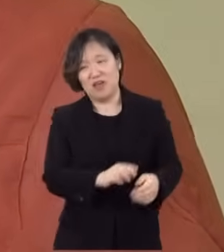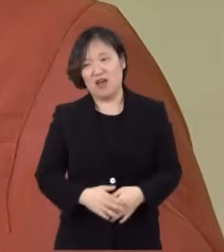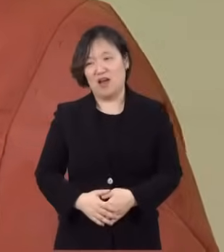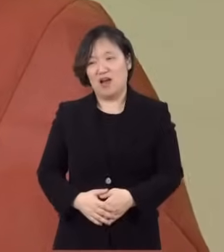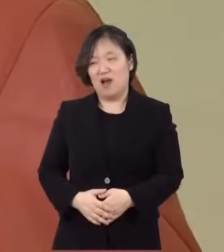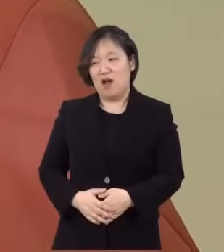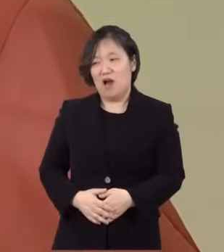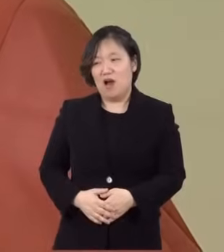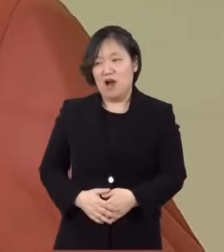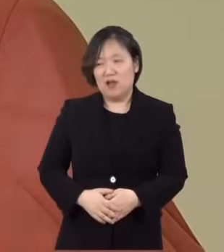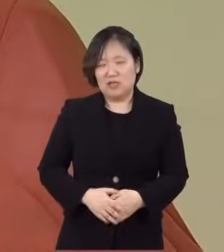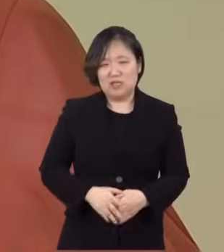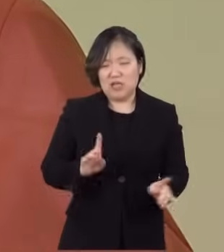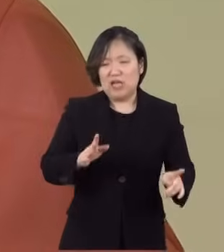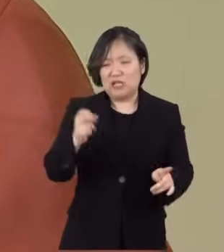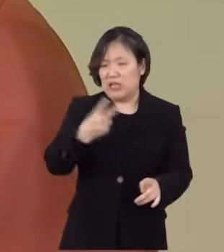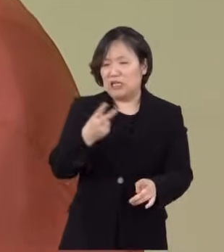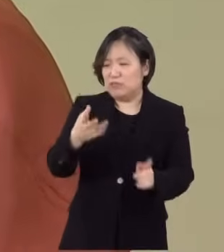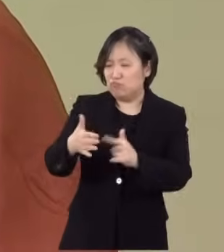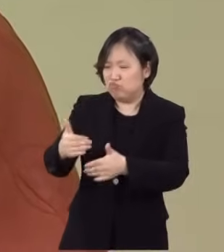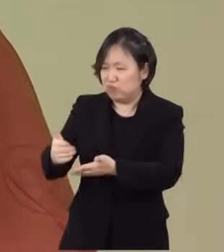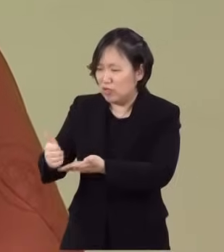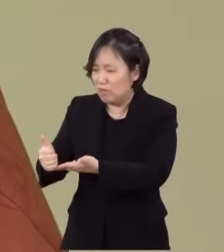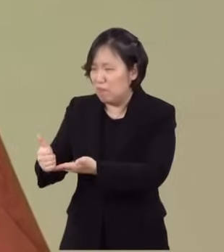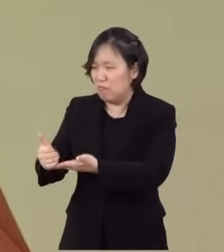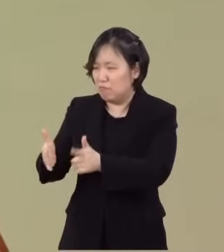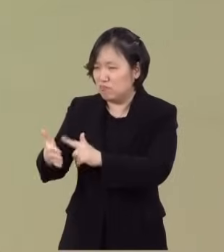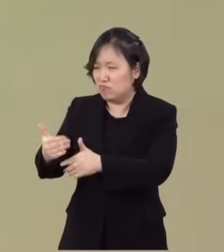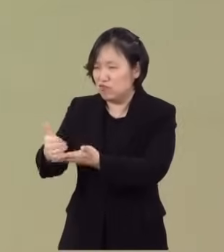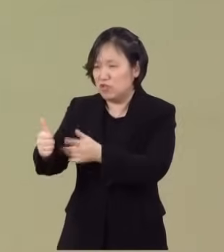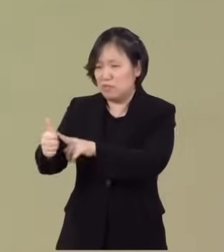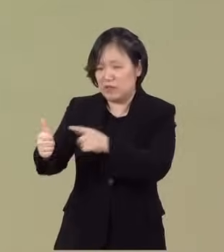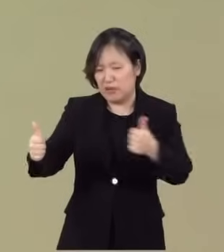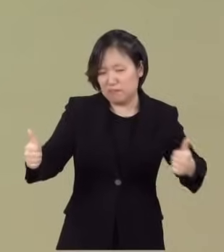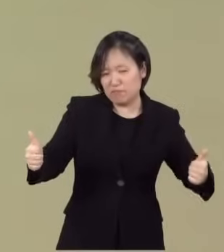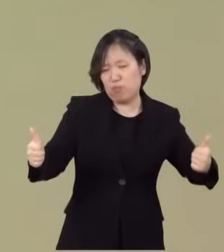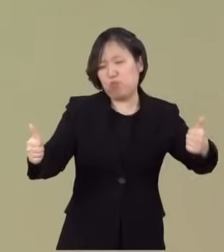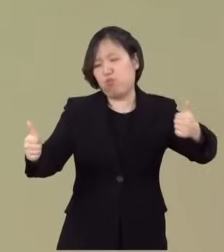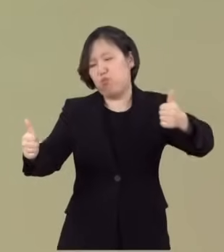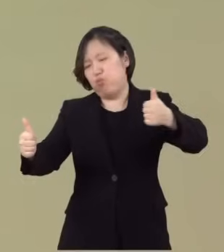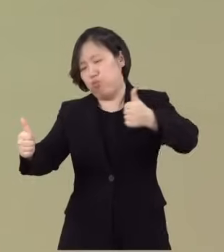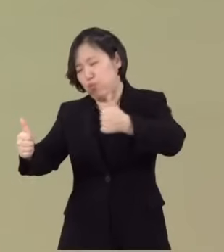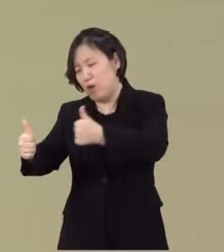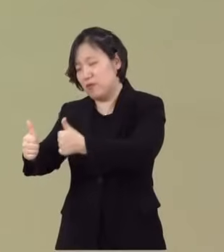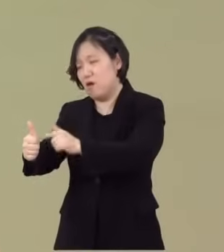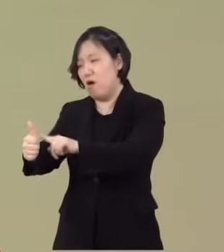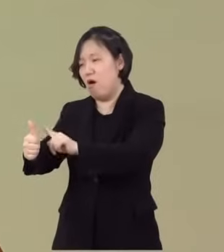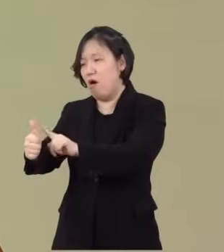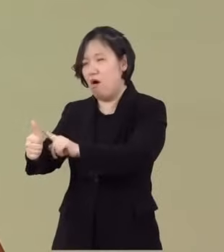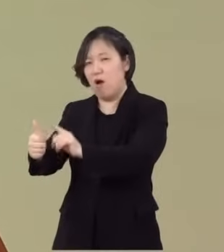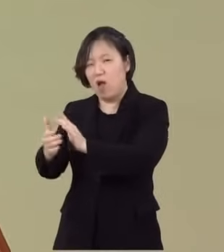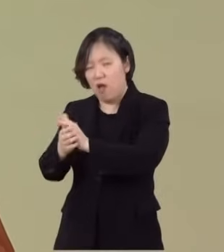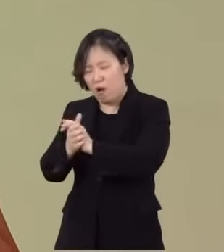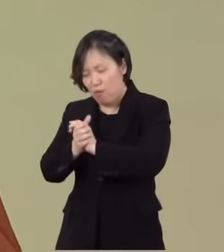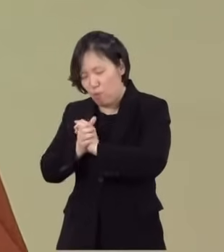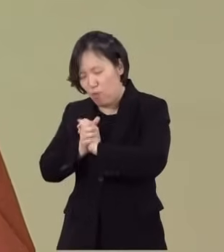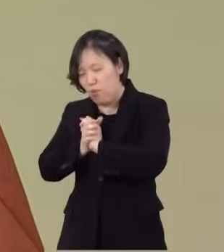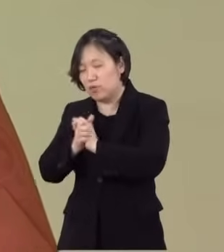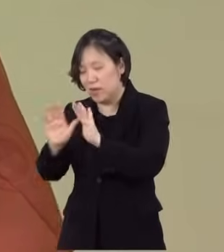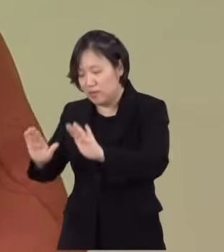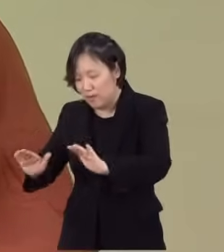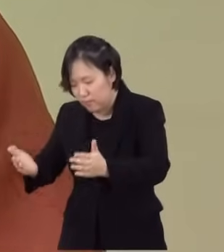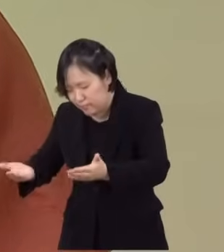백사공이 다시 발길을 돌려서 부처님 발 아래 공손하게